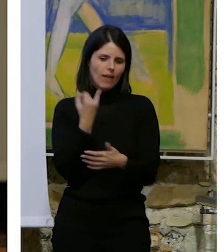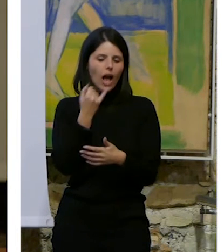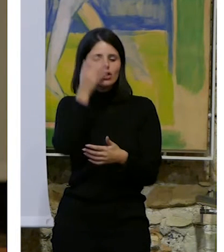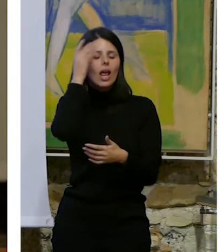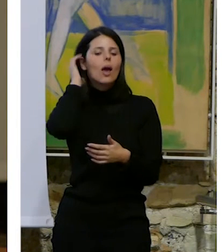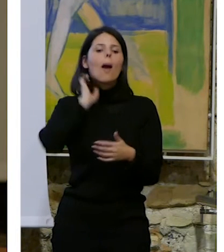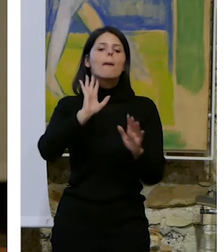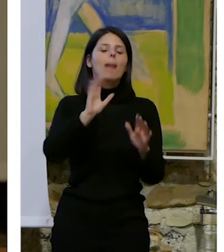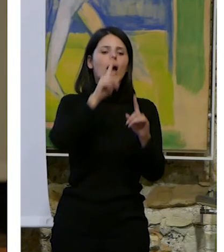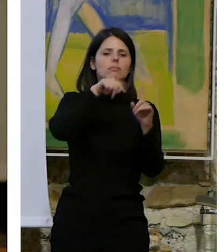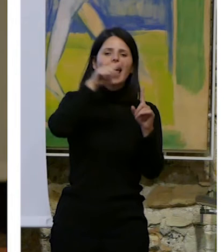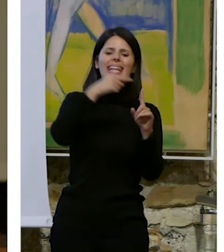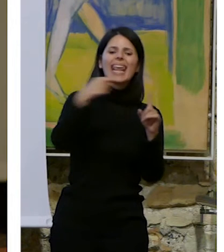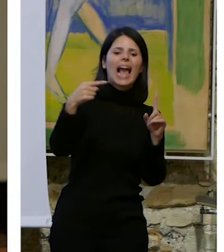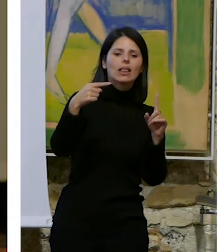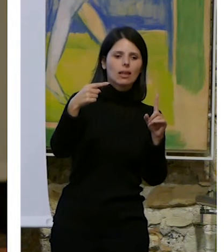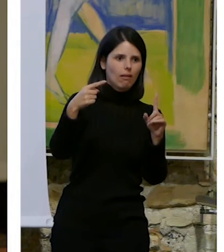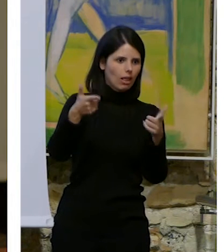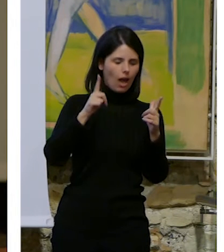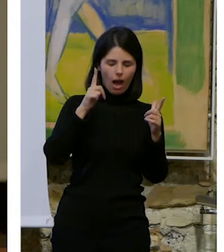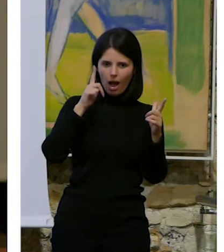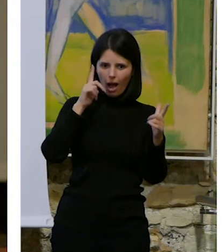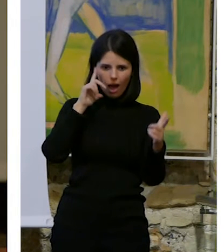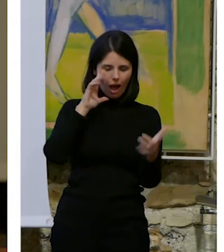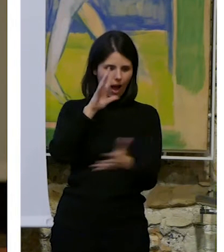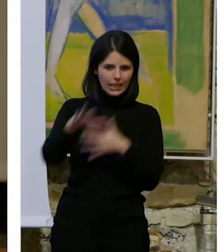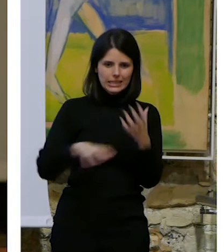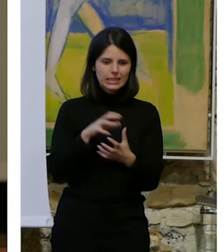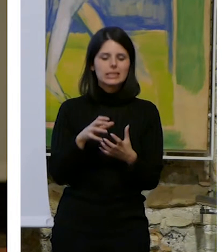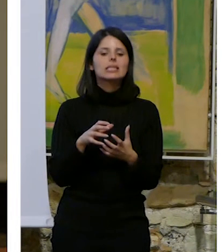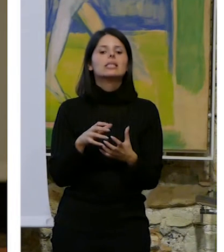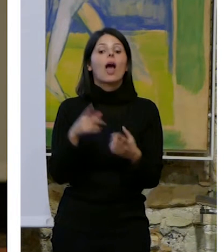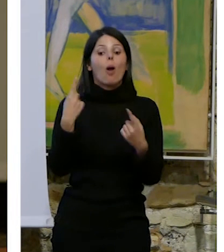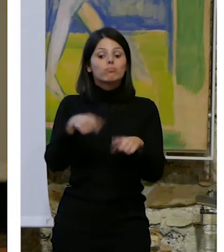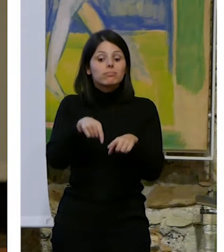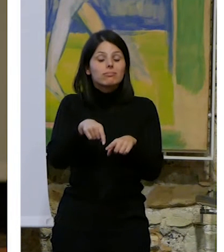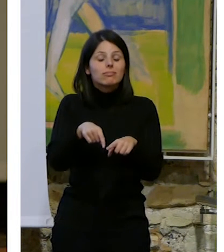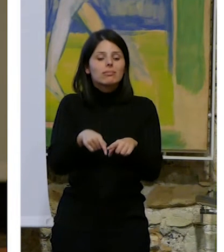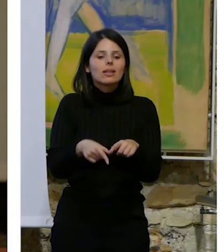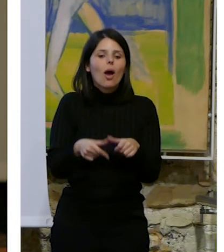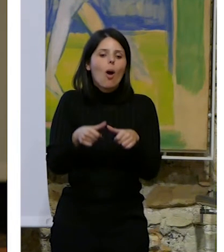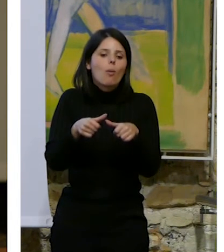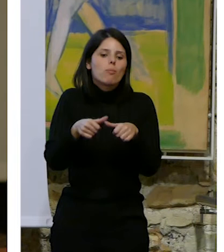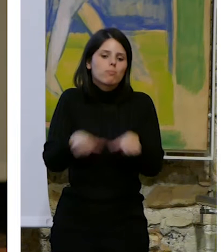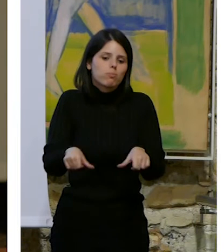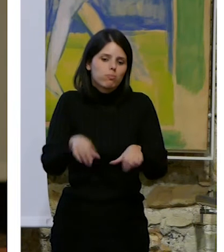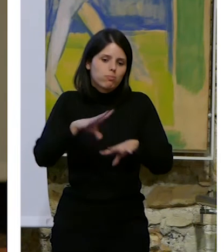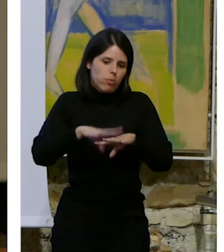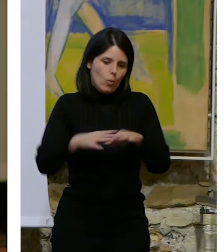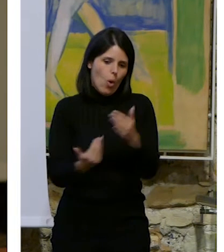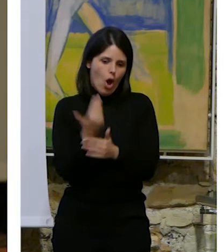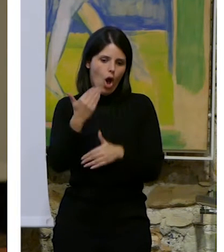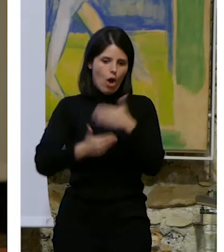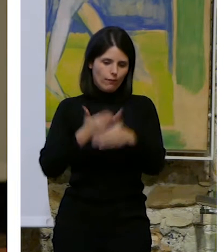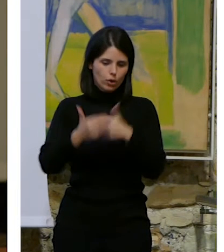numero negativo una catastrofe. Oggi fondiamo delle matematiche su quegli elementi lì. E troviamo che esiste